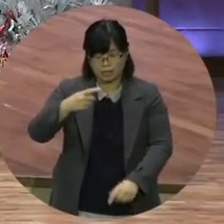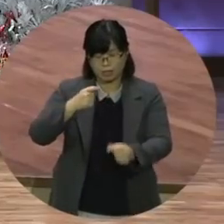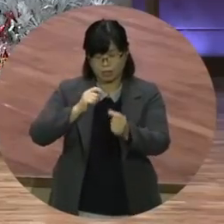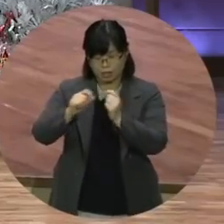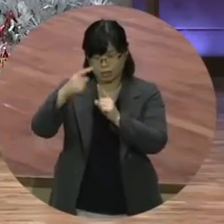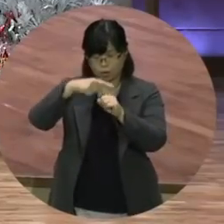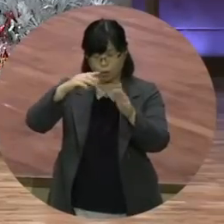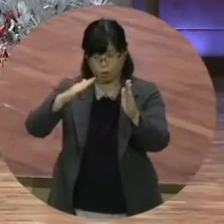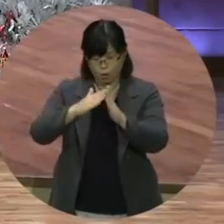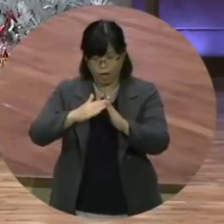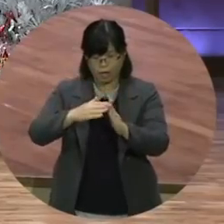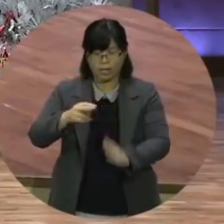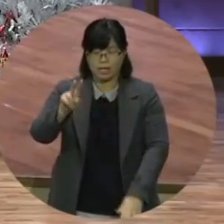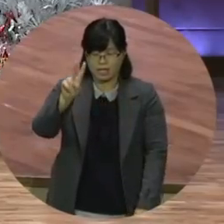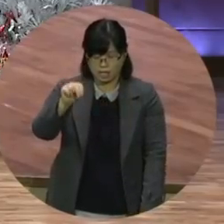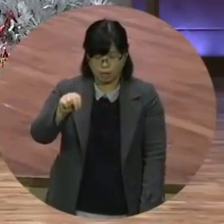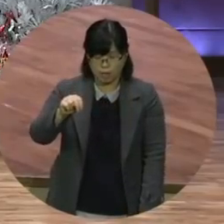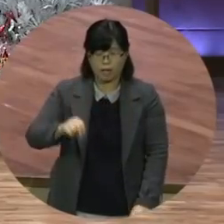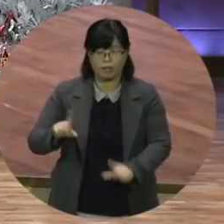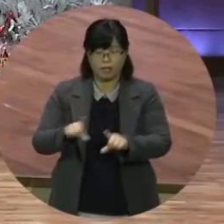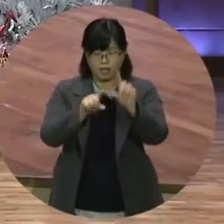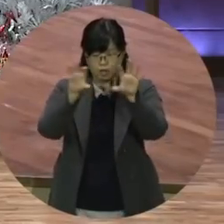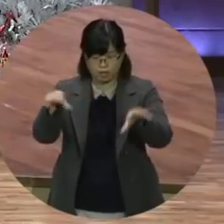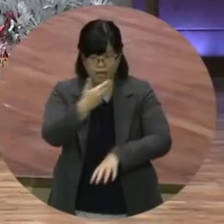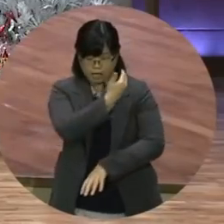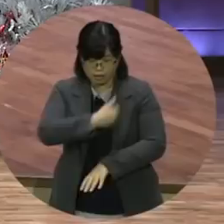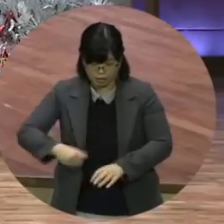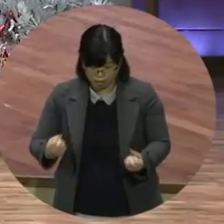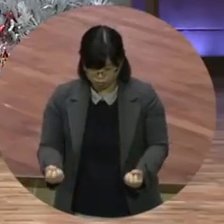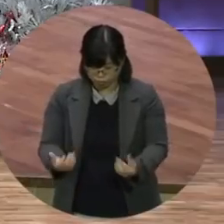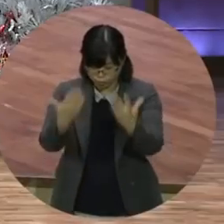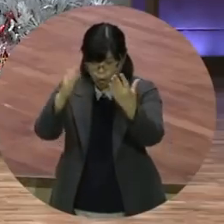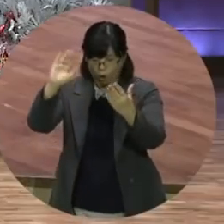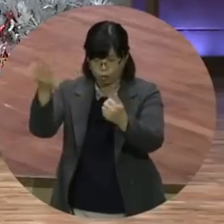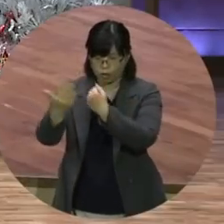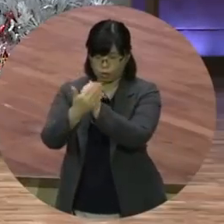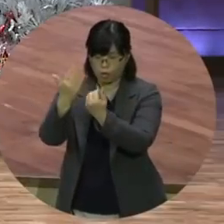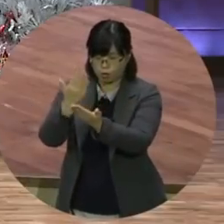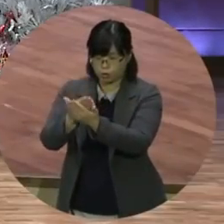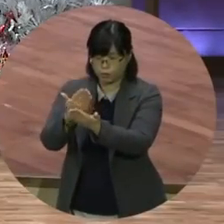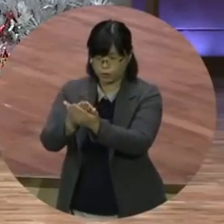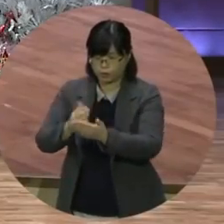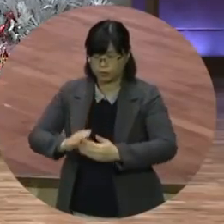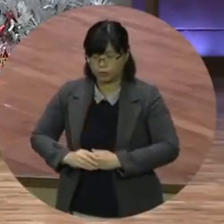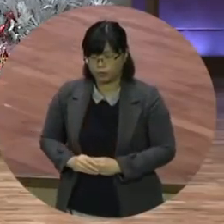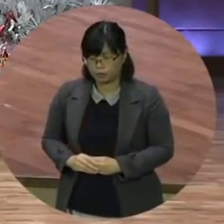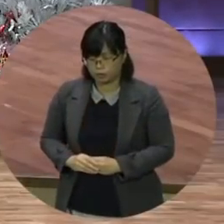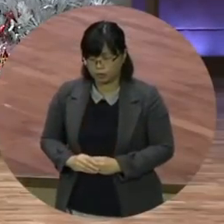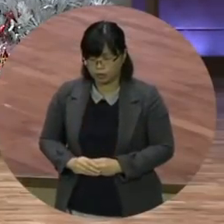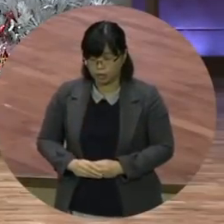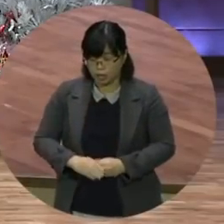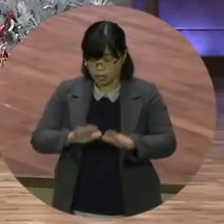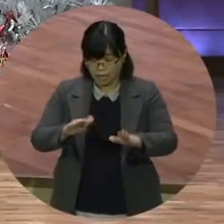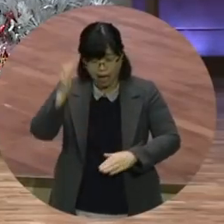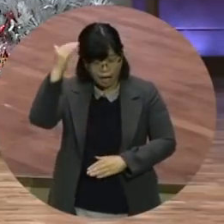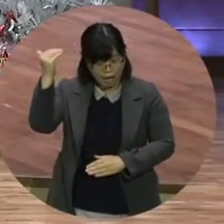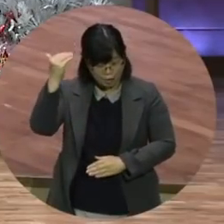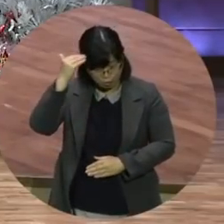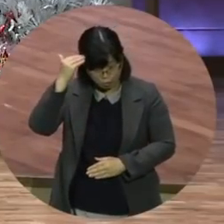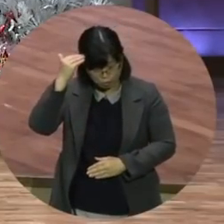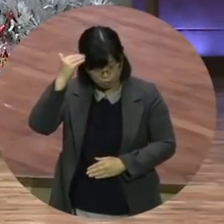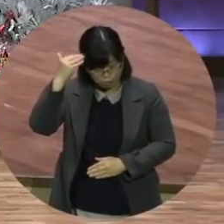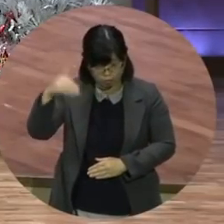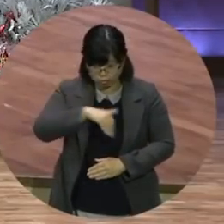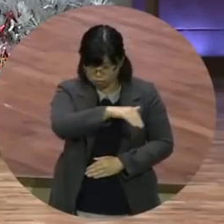세우는 모든 사역자들이 될 수 있도록 축복하여 주시옵소서. 이 나라와 이